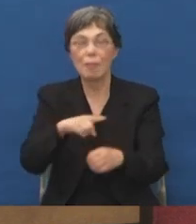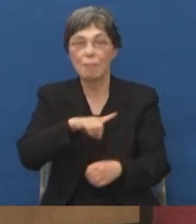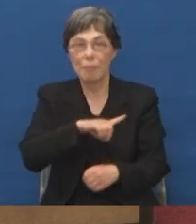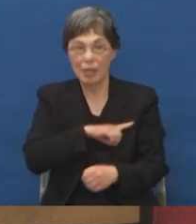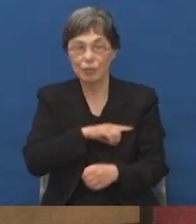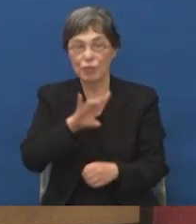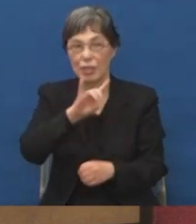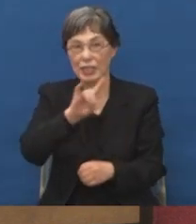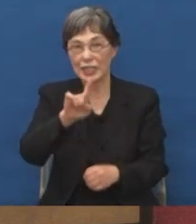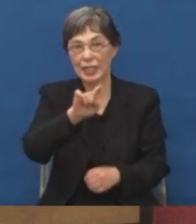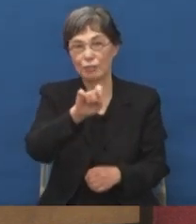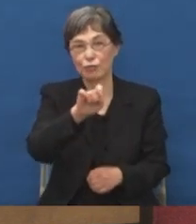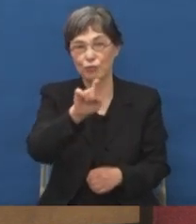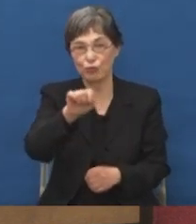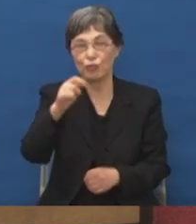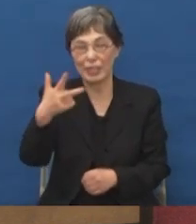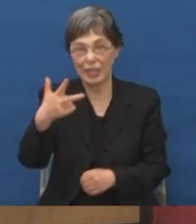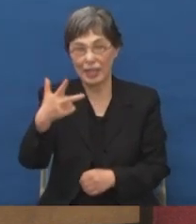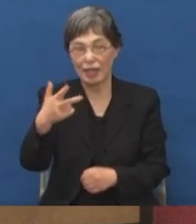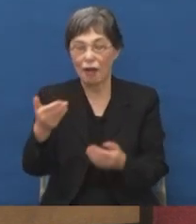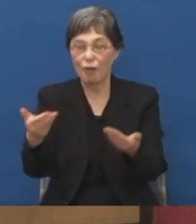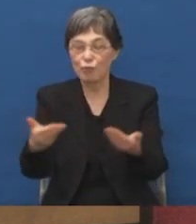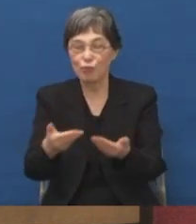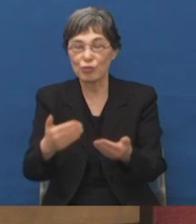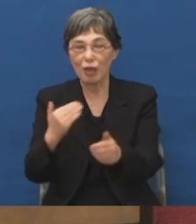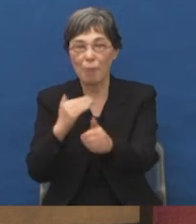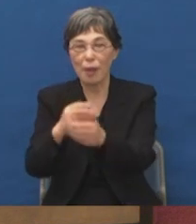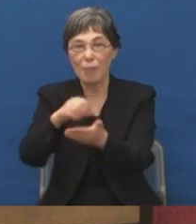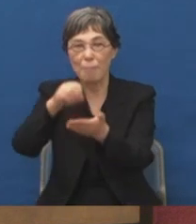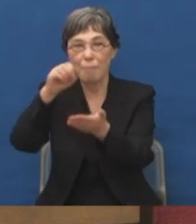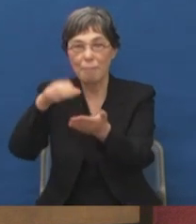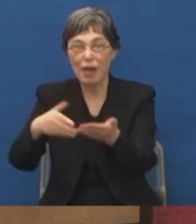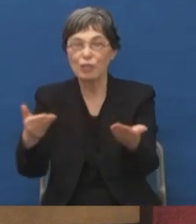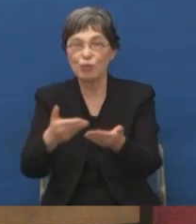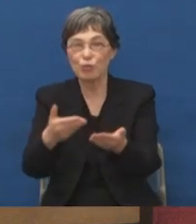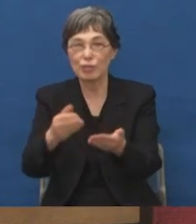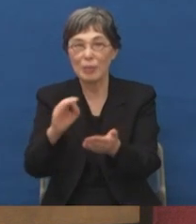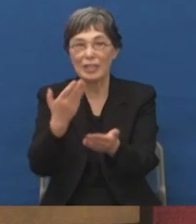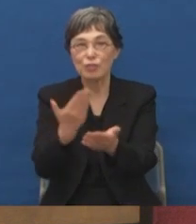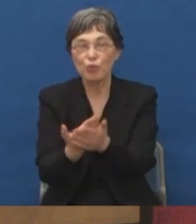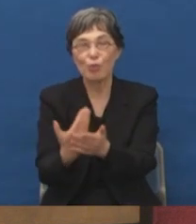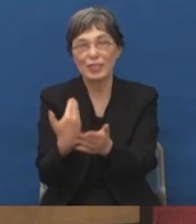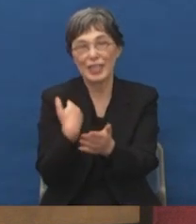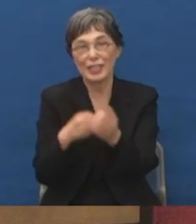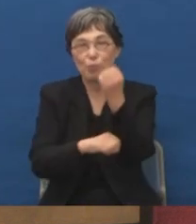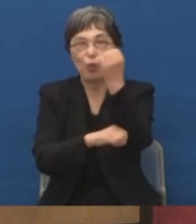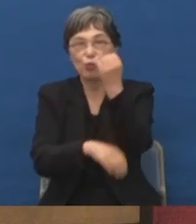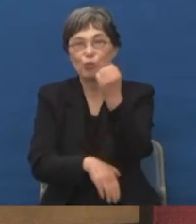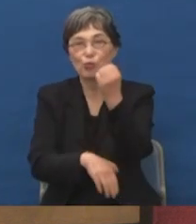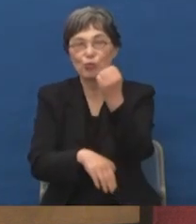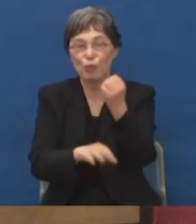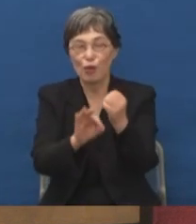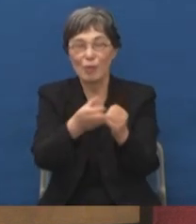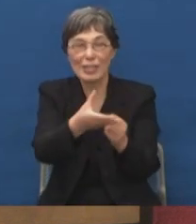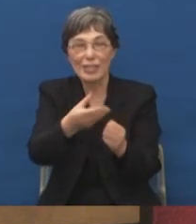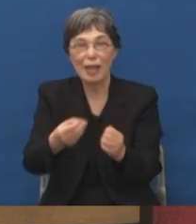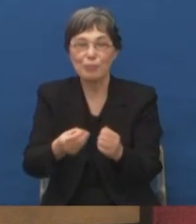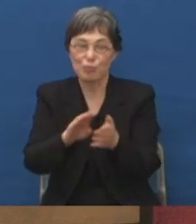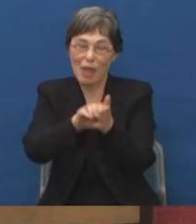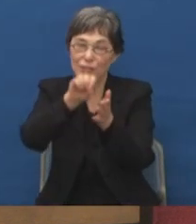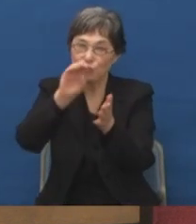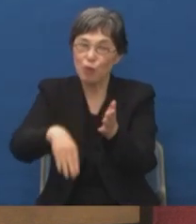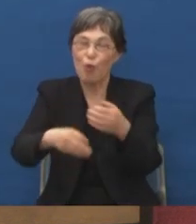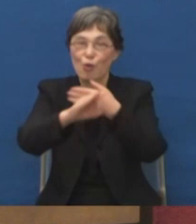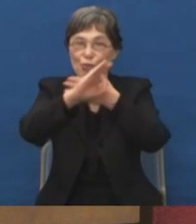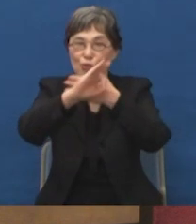議第17号、職員の懲戒免除及び職員の賠償責任に基づく債務の免除に関する条例及